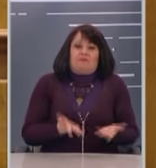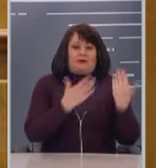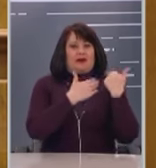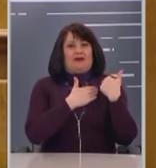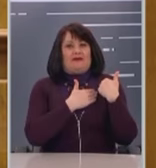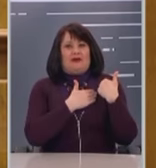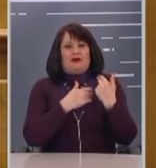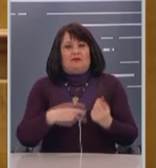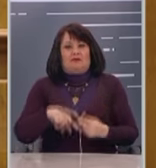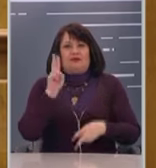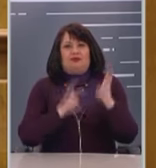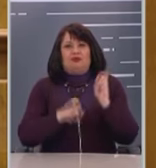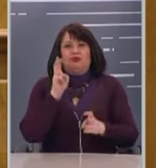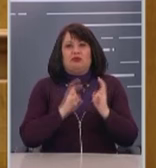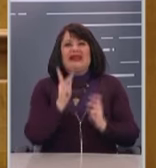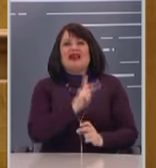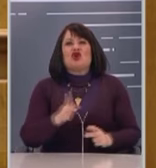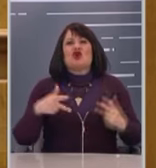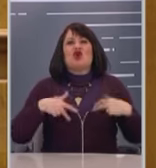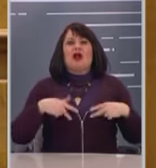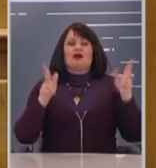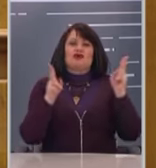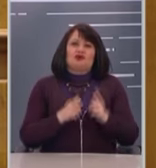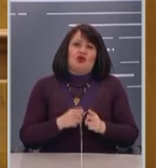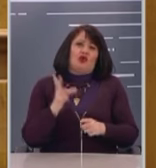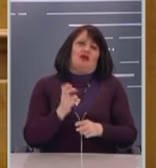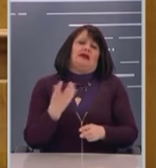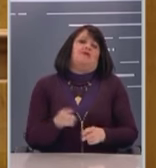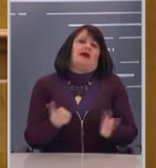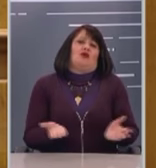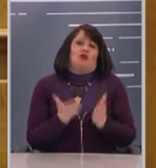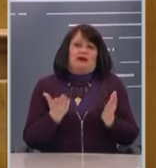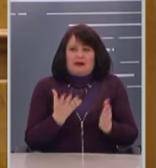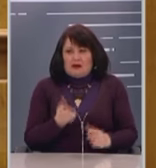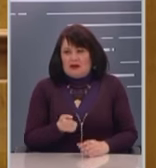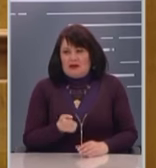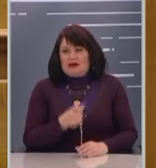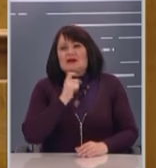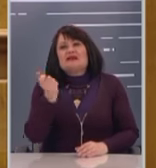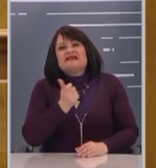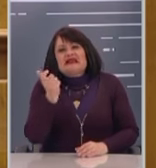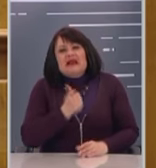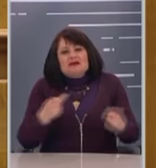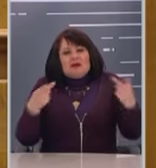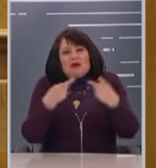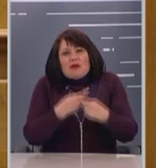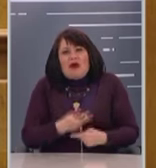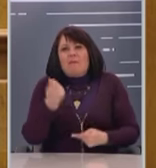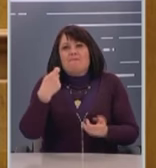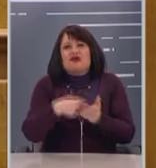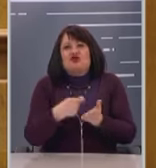τη λαιλασία του κοινωνικού κράτους, ό,τι υπήρχε εν πάση περιπτώσει, συντάξεων, μισθών,